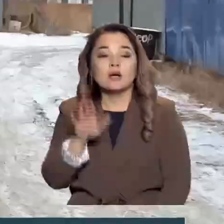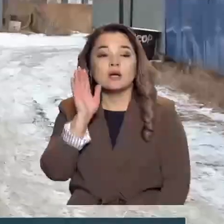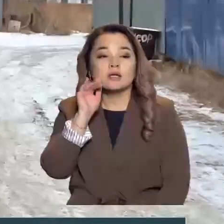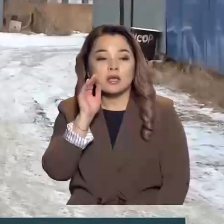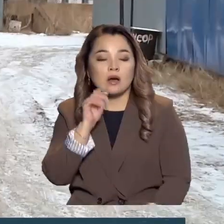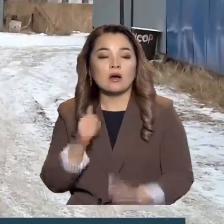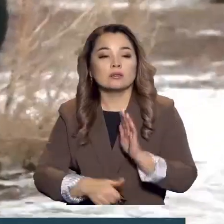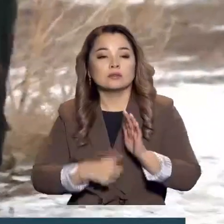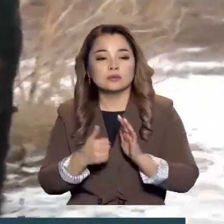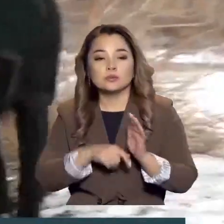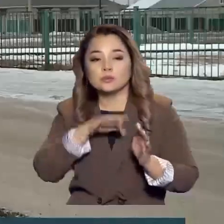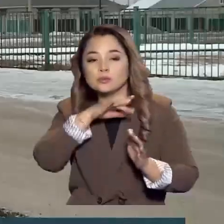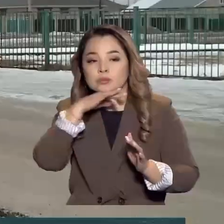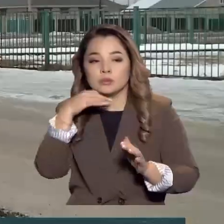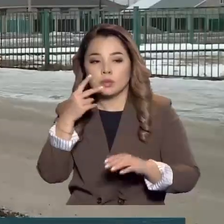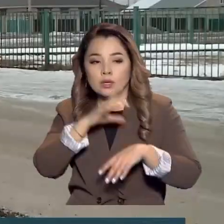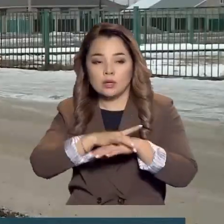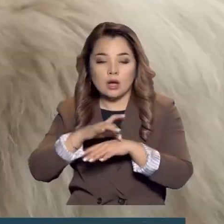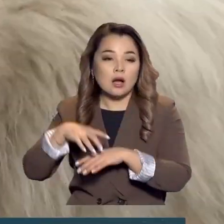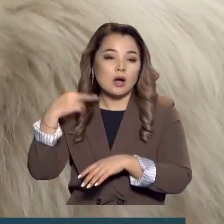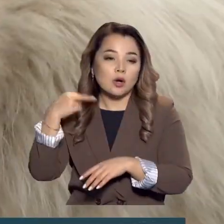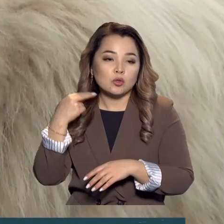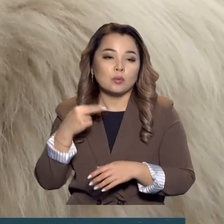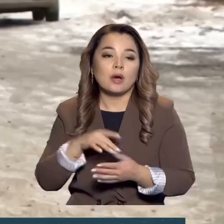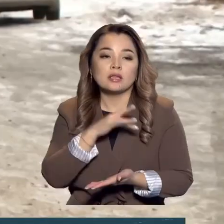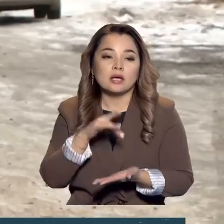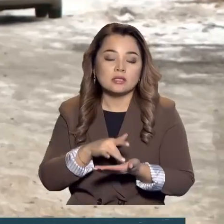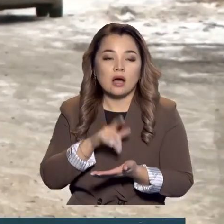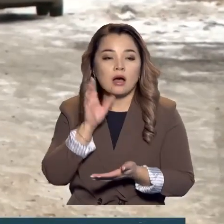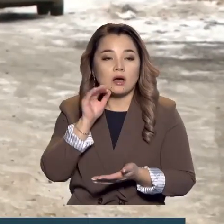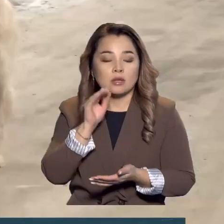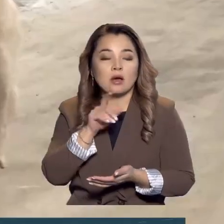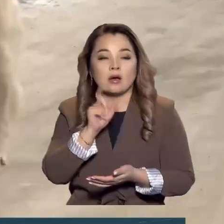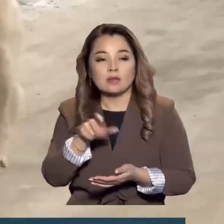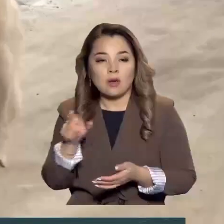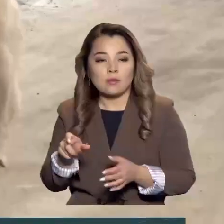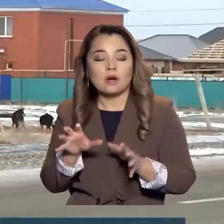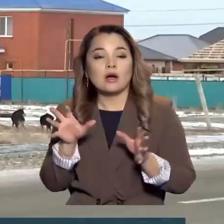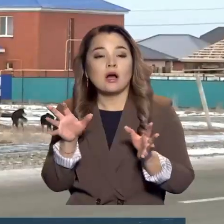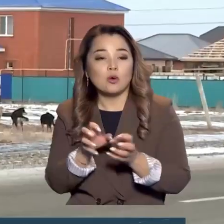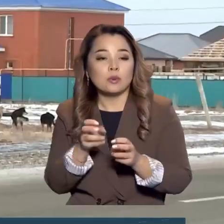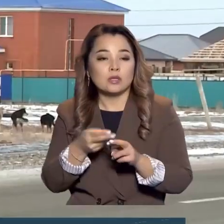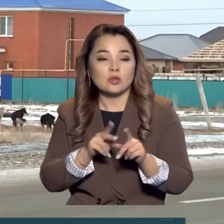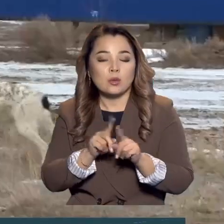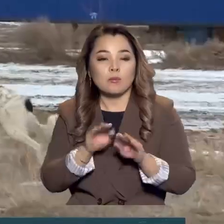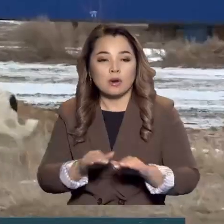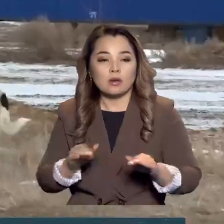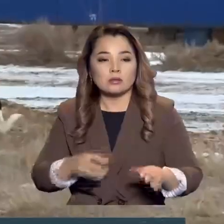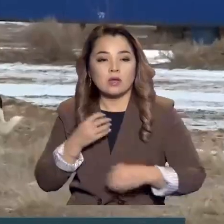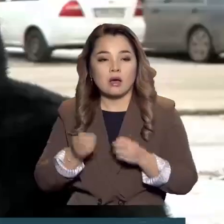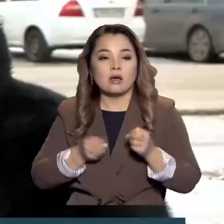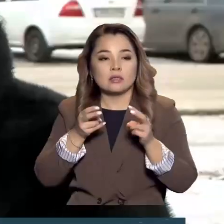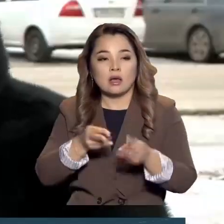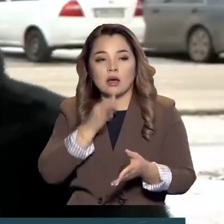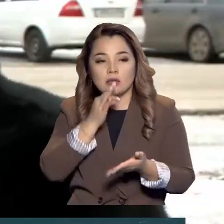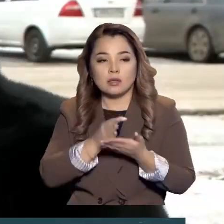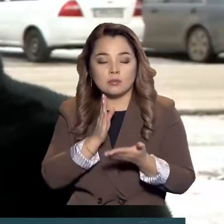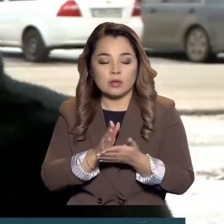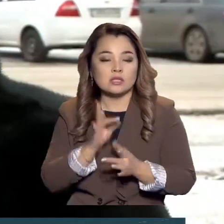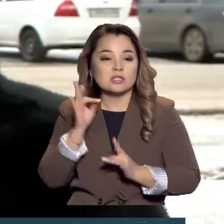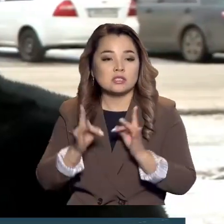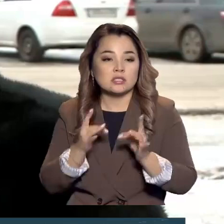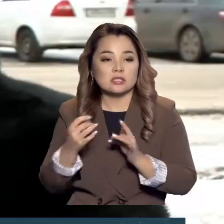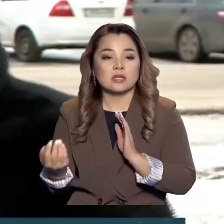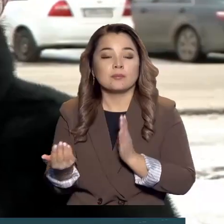Иттер де қаңғып кетті. Ақтөбеде қала маңында қаптаған ит адамдарды қауып, балаларға қауіп төндіріп тұр. Арылдап